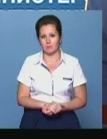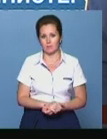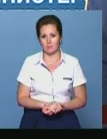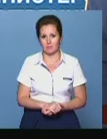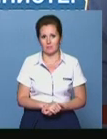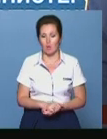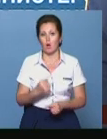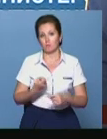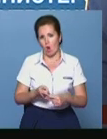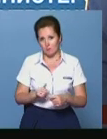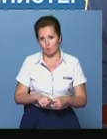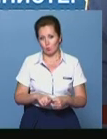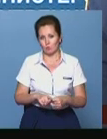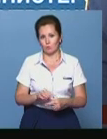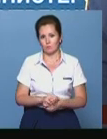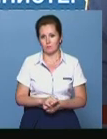Поэтому